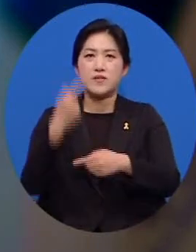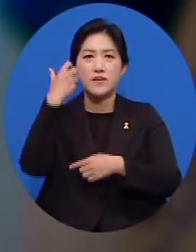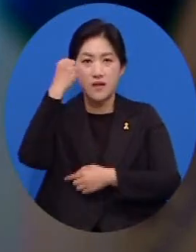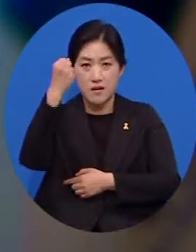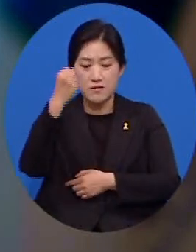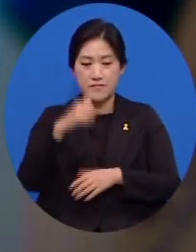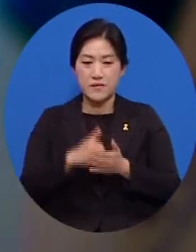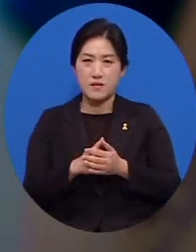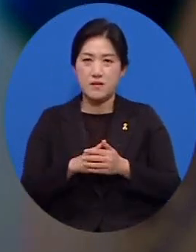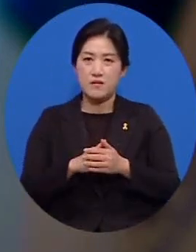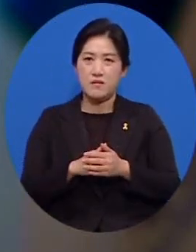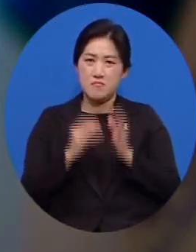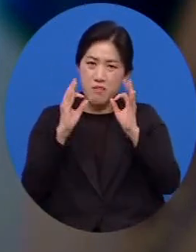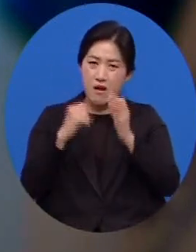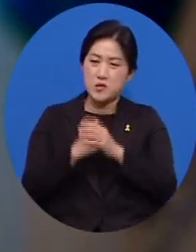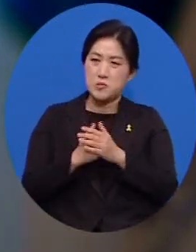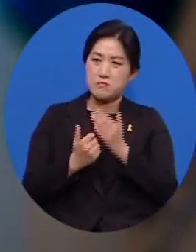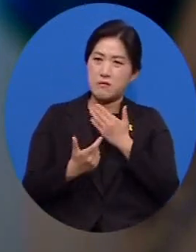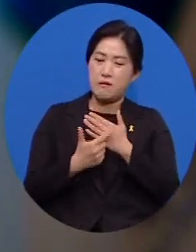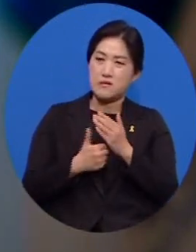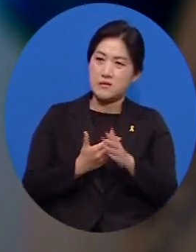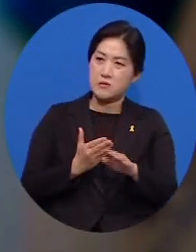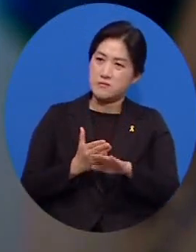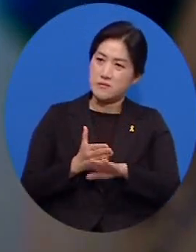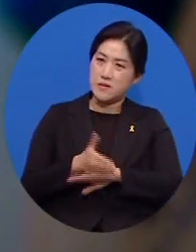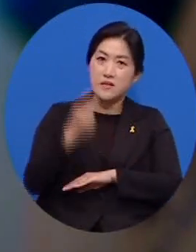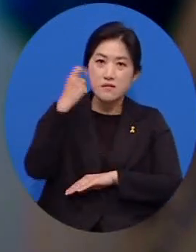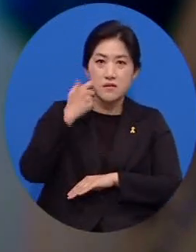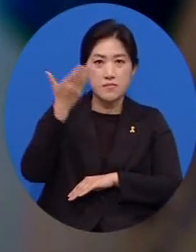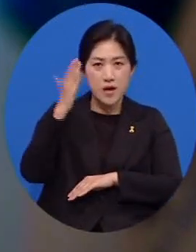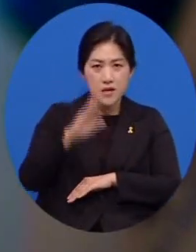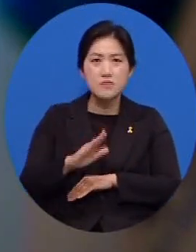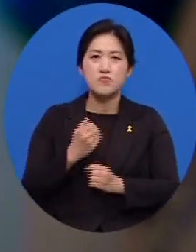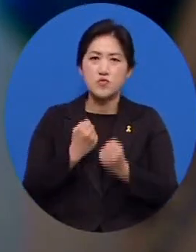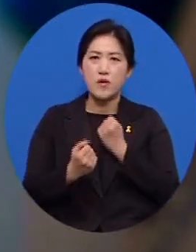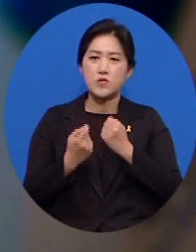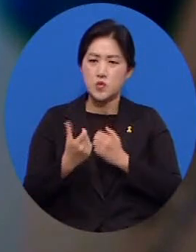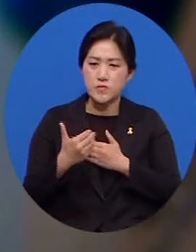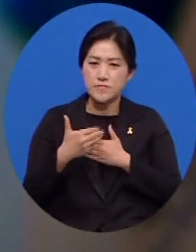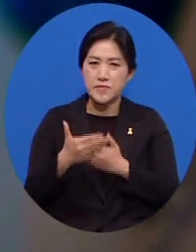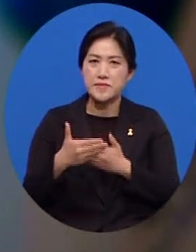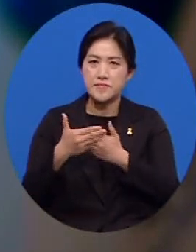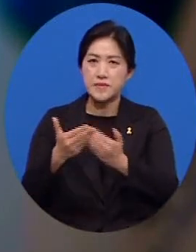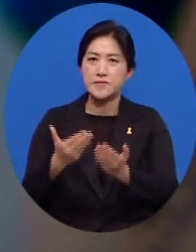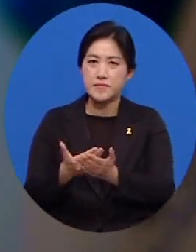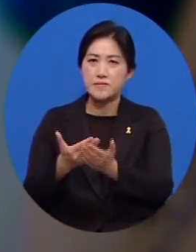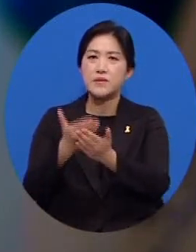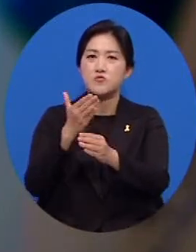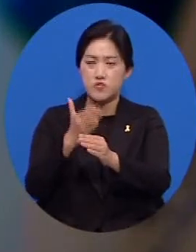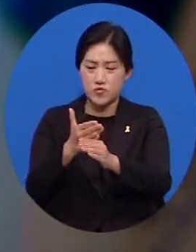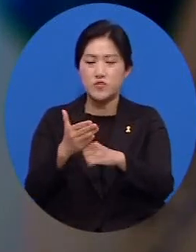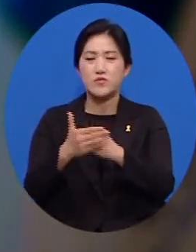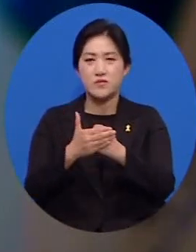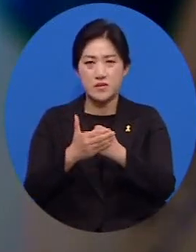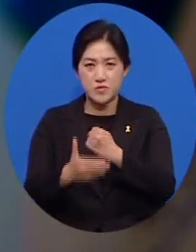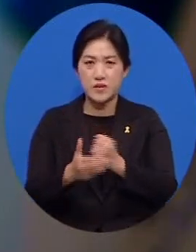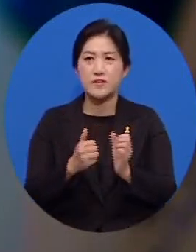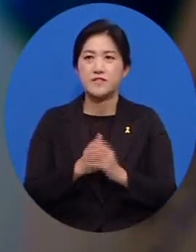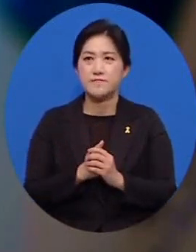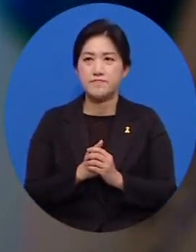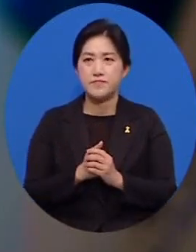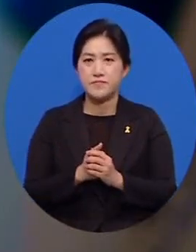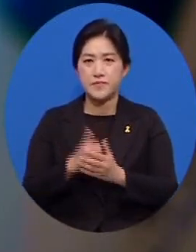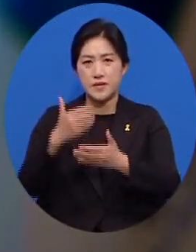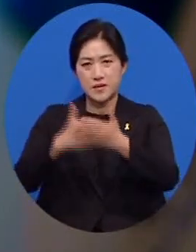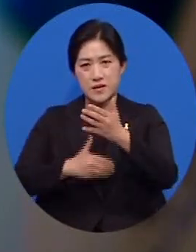비록 더뎌 보여도 우리는 조금씩 나아가고 있습니다. 그러니